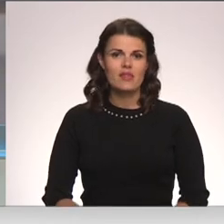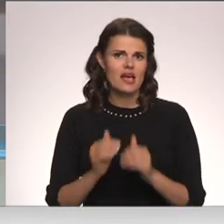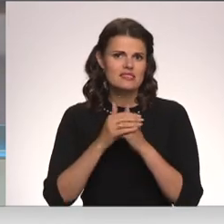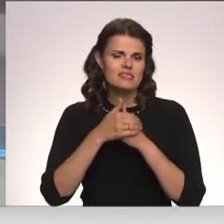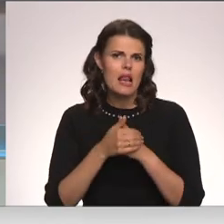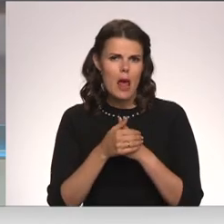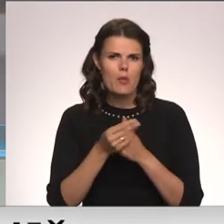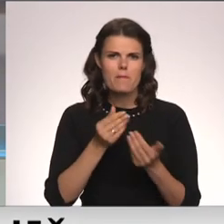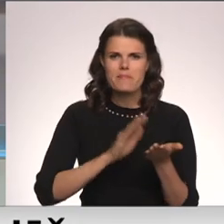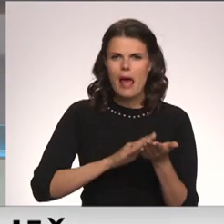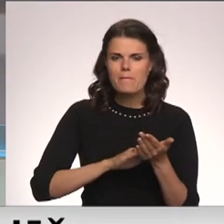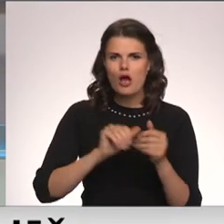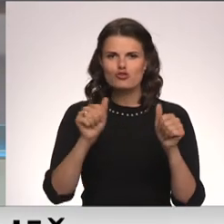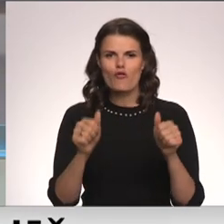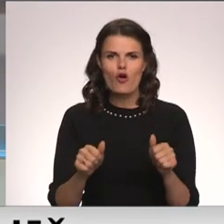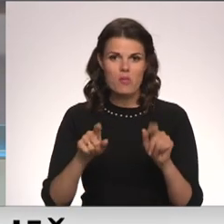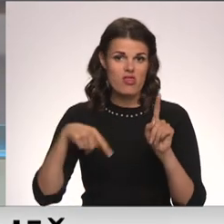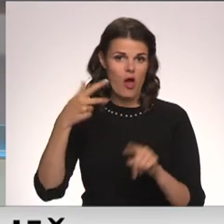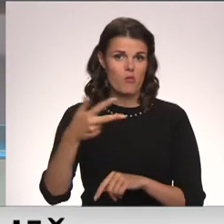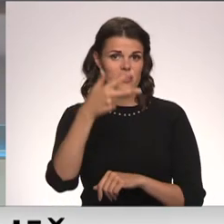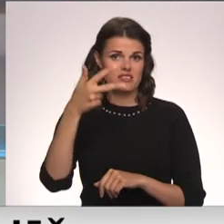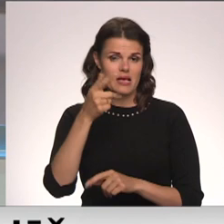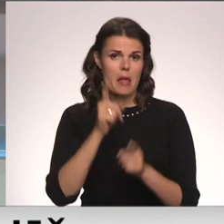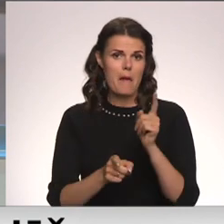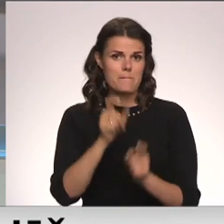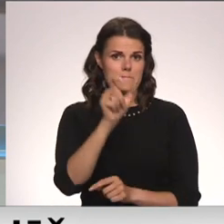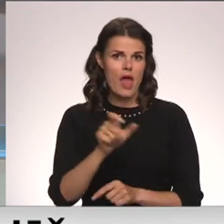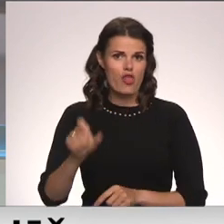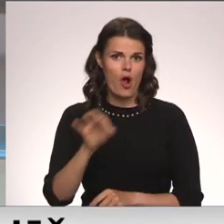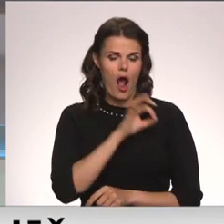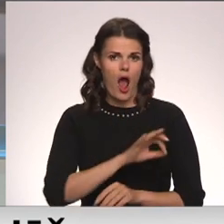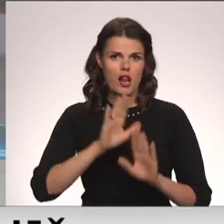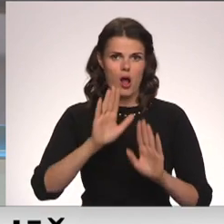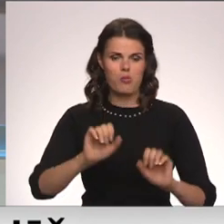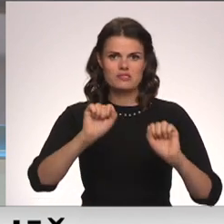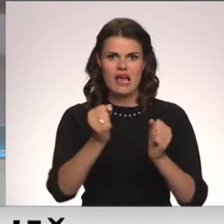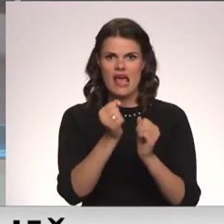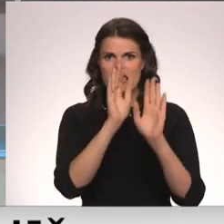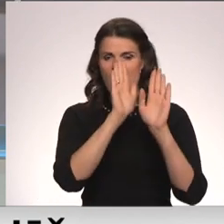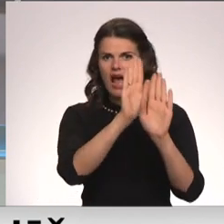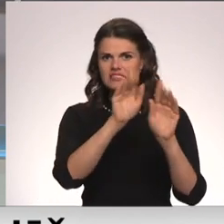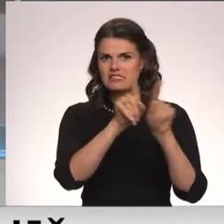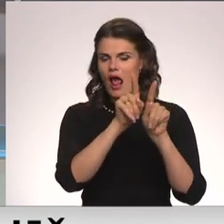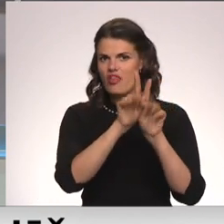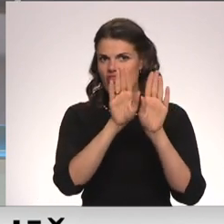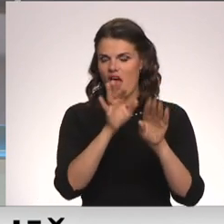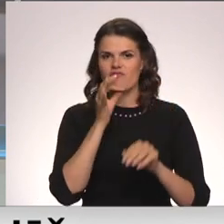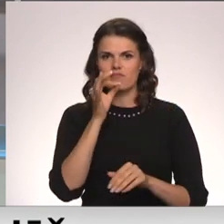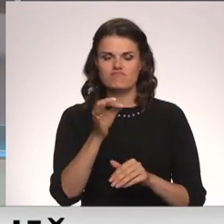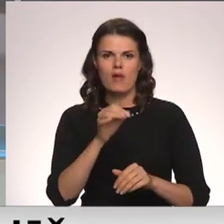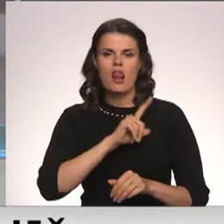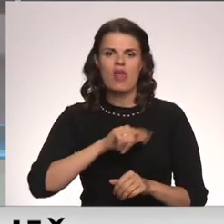Slēpjoties aiz piemaksu formulām, nākamos 3 gadus pedagogu algas būs iesaldētas, uzskata Latvijas izglītības un zinātnes darbinieku